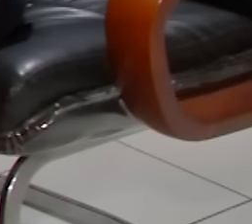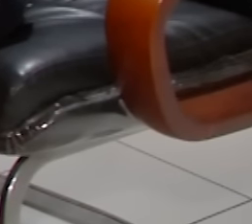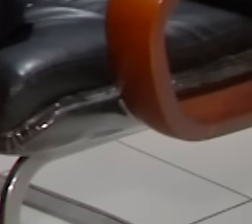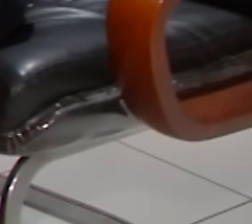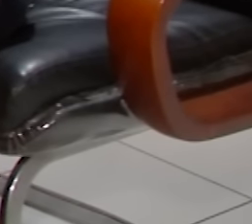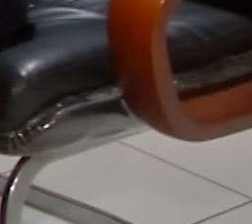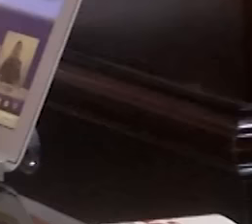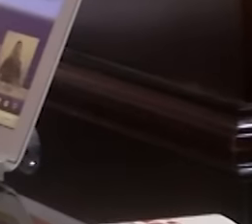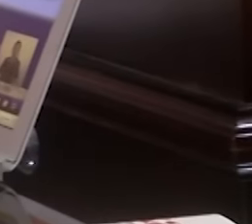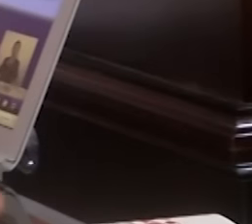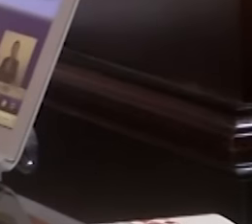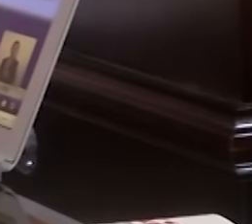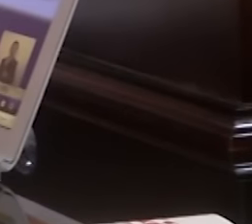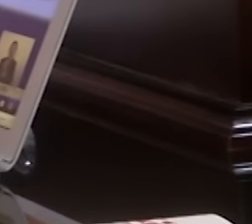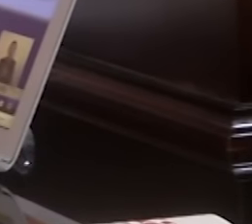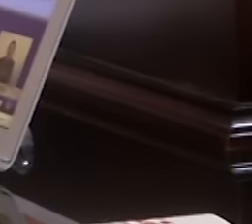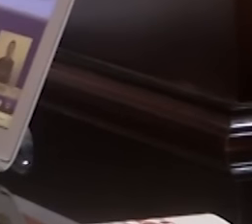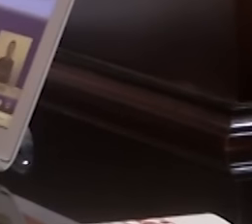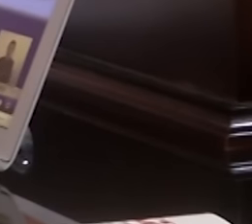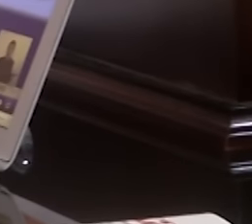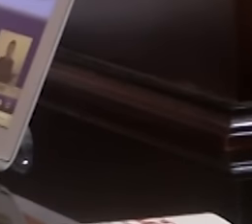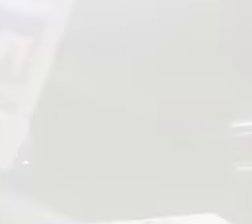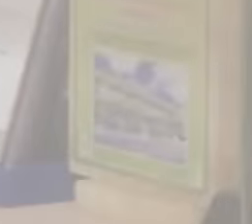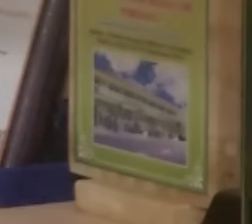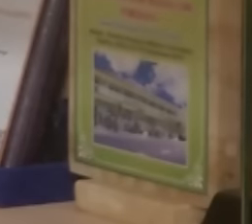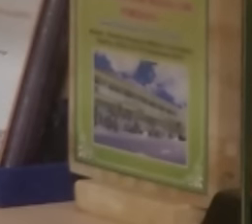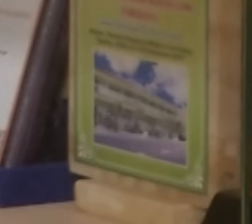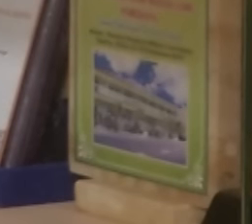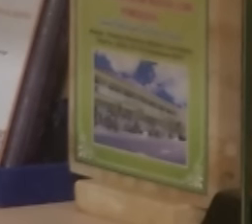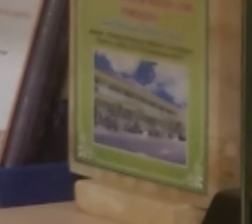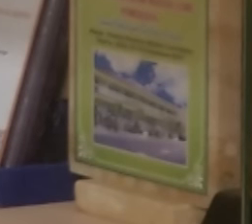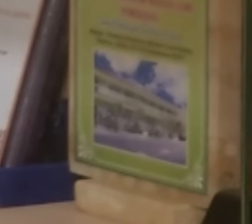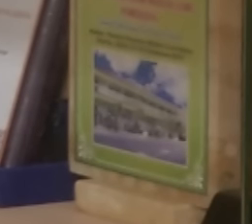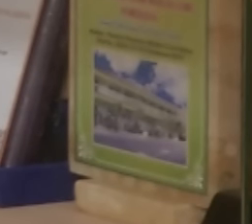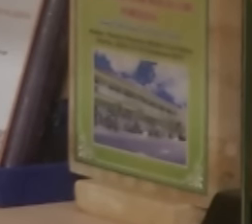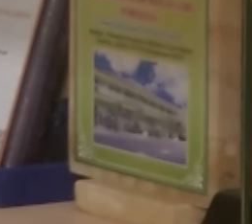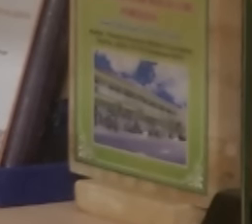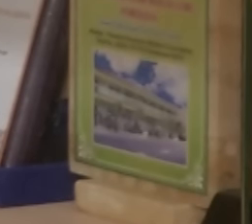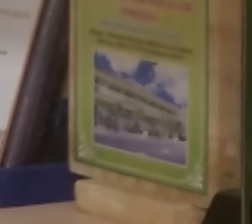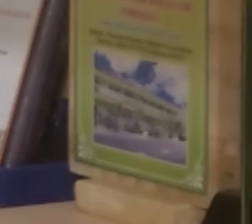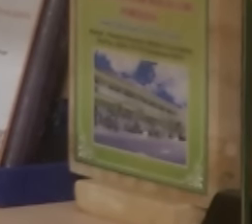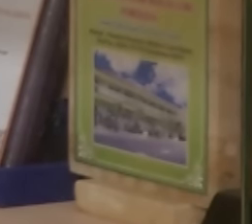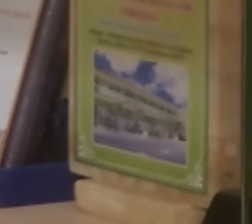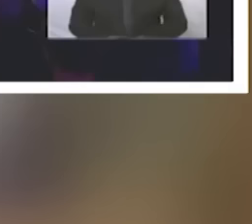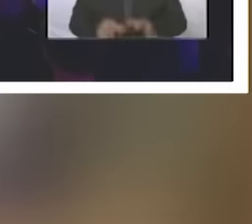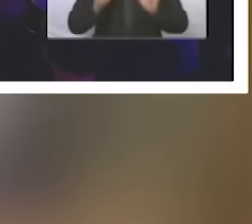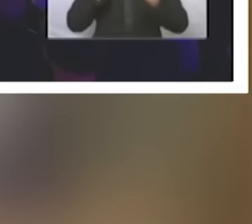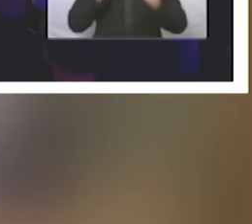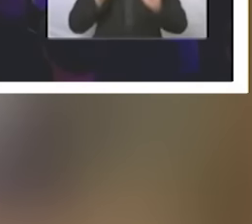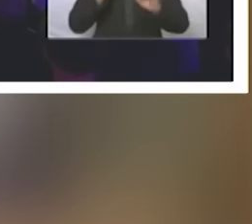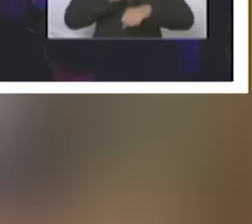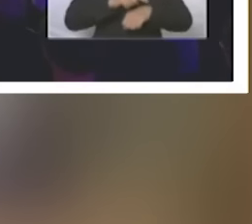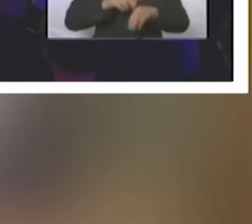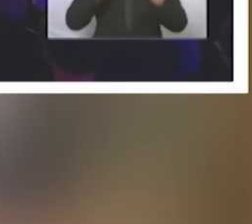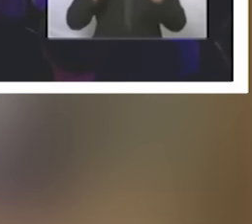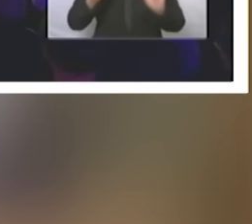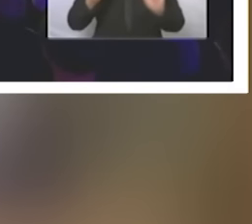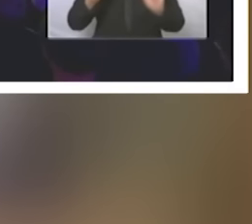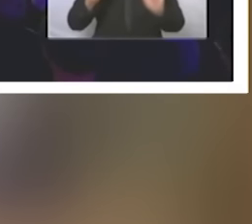pertanyaan menjebak yang diajukan oleh Gibran. Jangan kemudian mendowngrade yang disebut